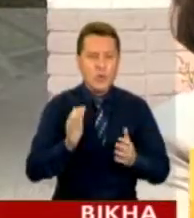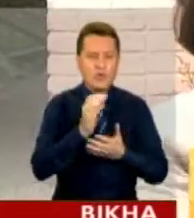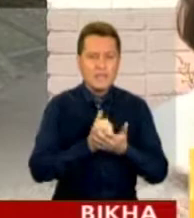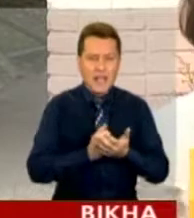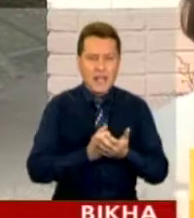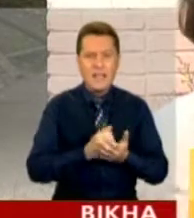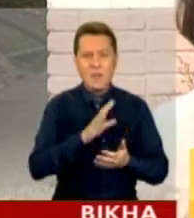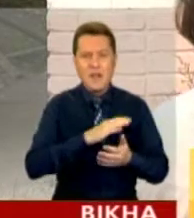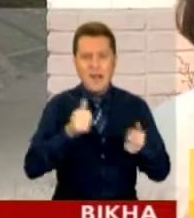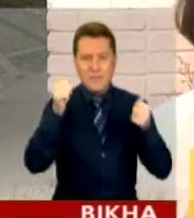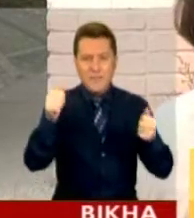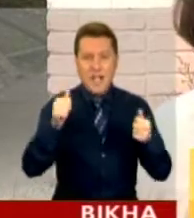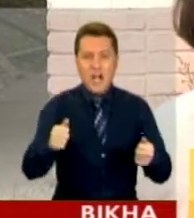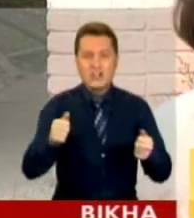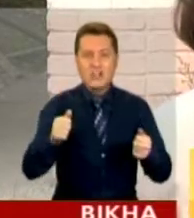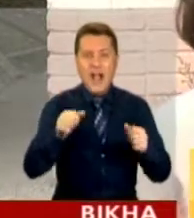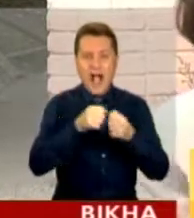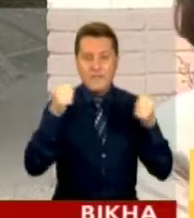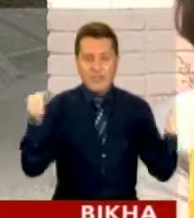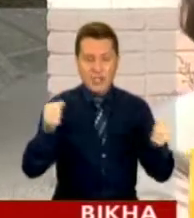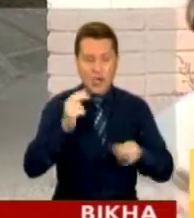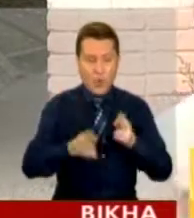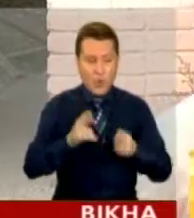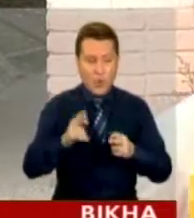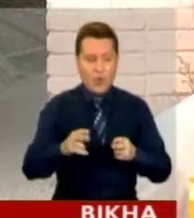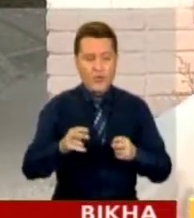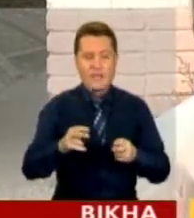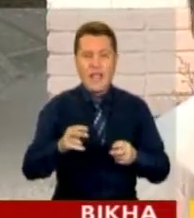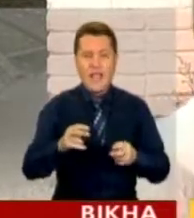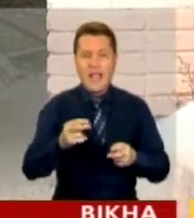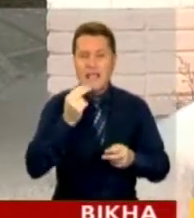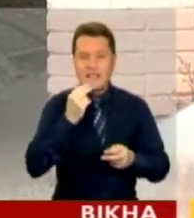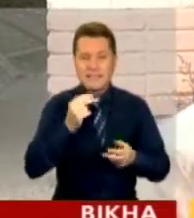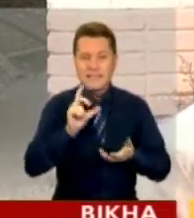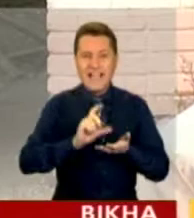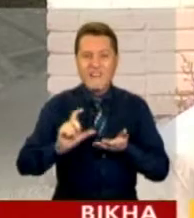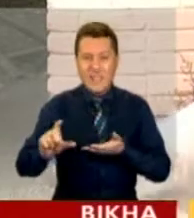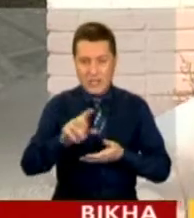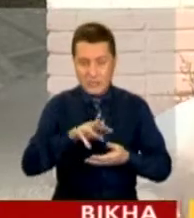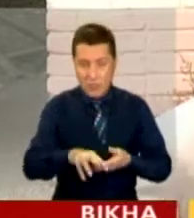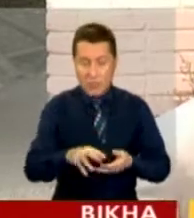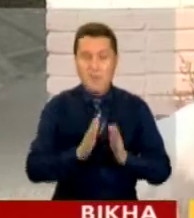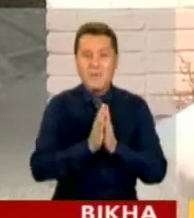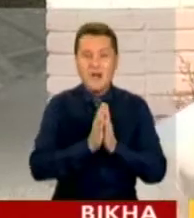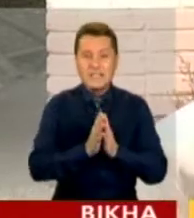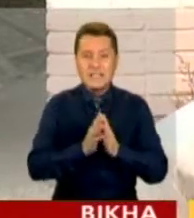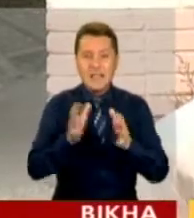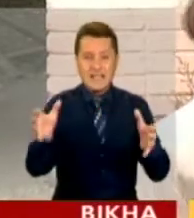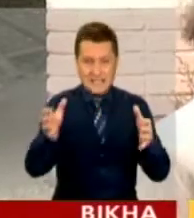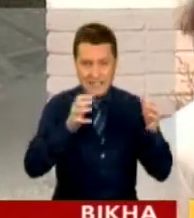Висіли шкафчики кухонні з сервізом. І ми попросили, зніміть